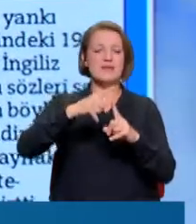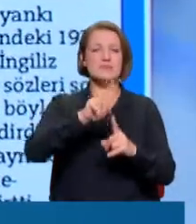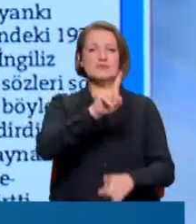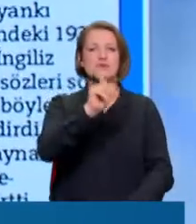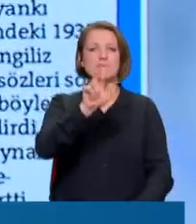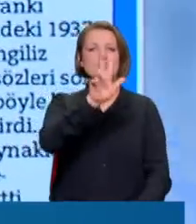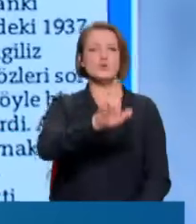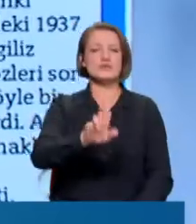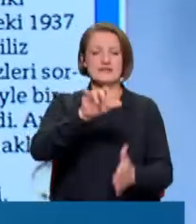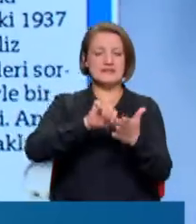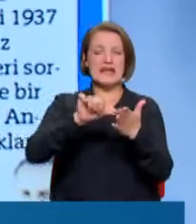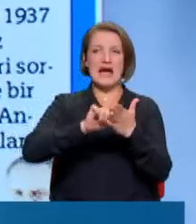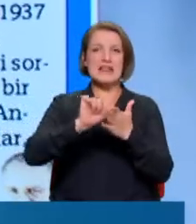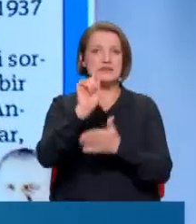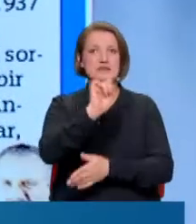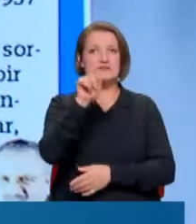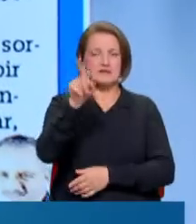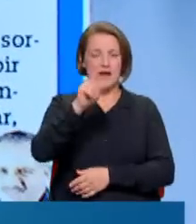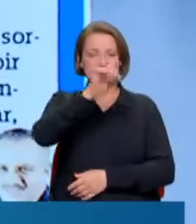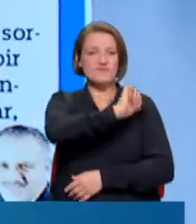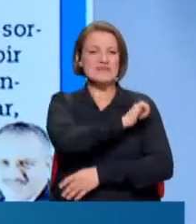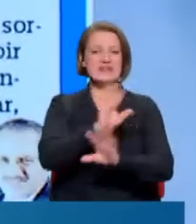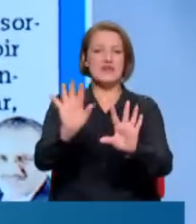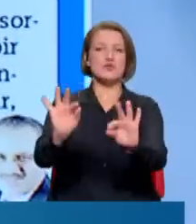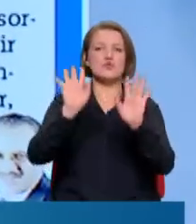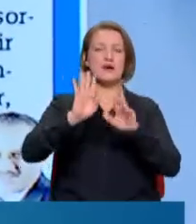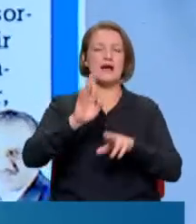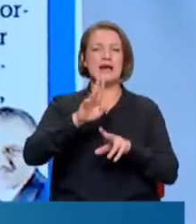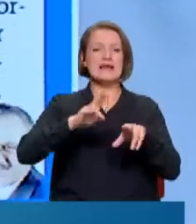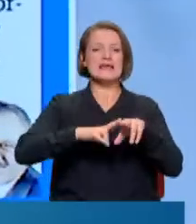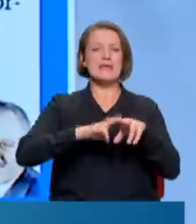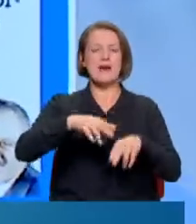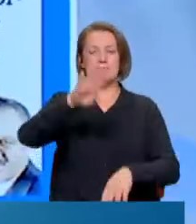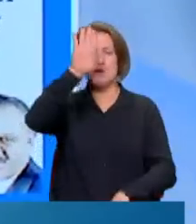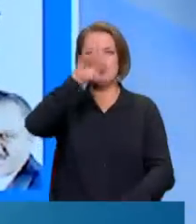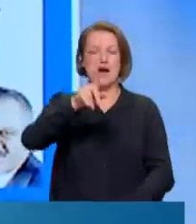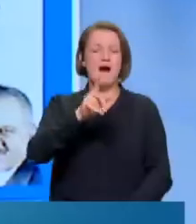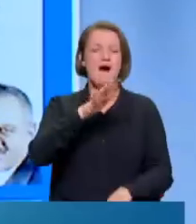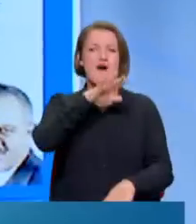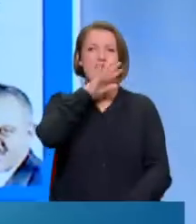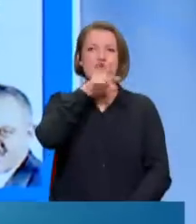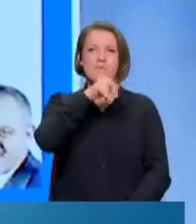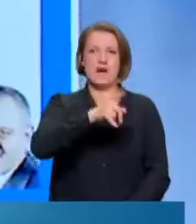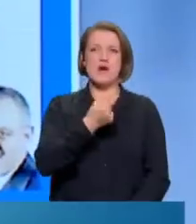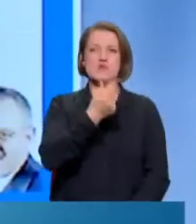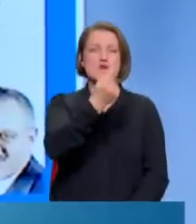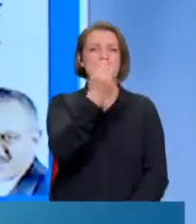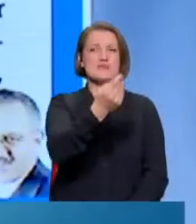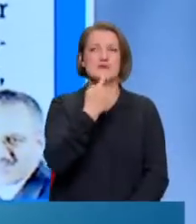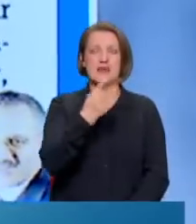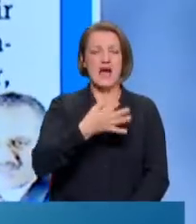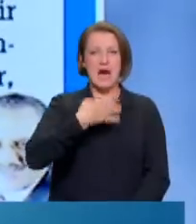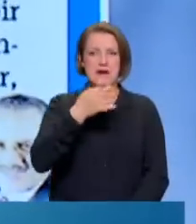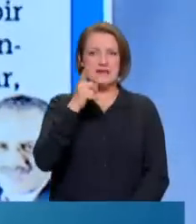1937 tarihli sayısında Filistin'e el sürülemez Kemal Paşa Avrupa'ya İhtar ediyor başlıklı bir haber çıktı